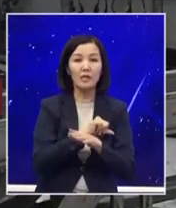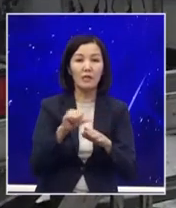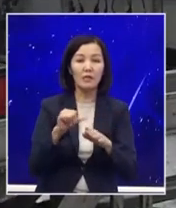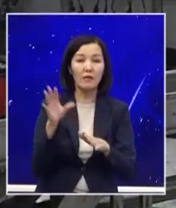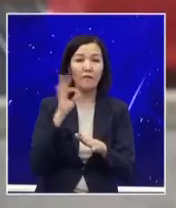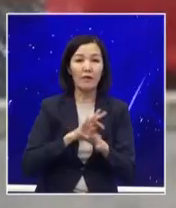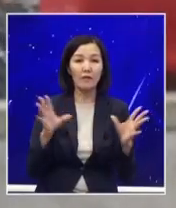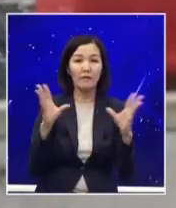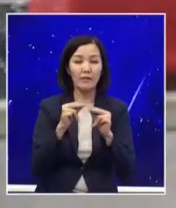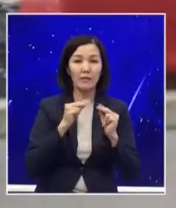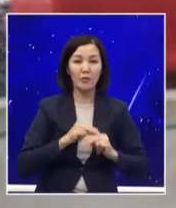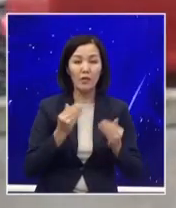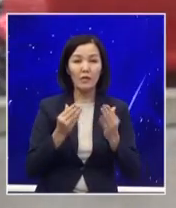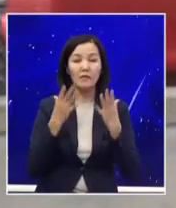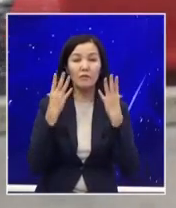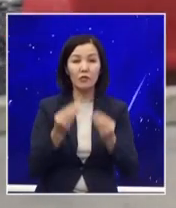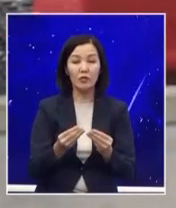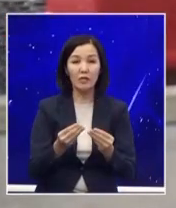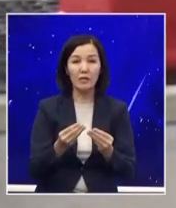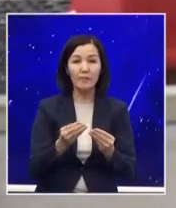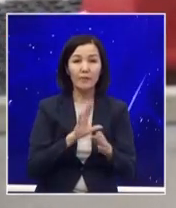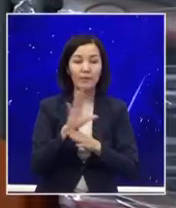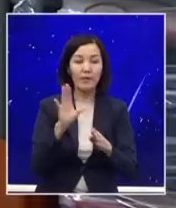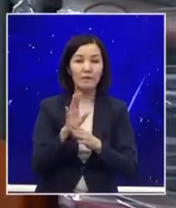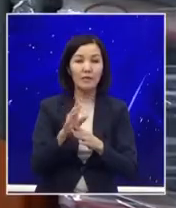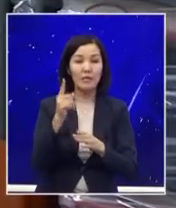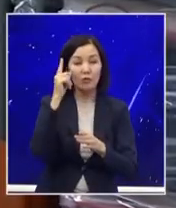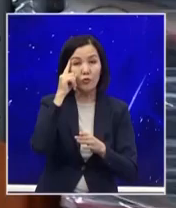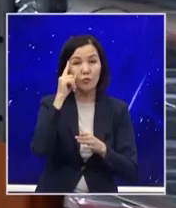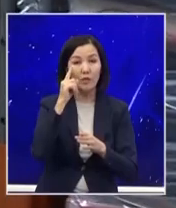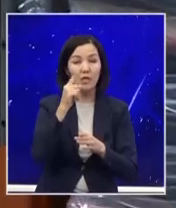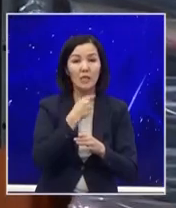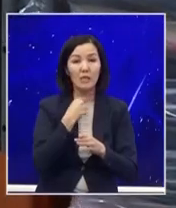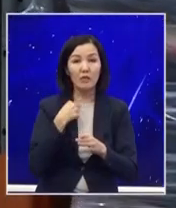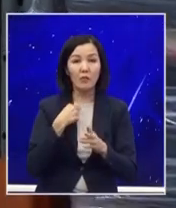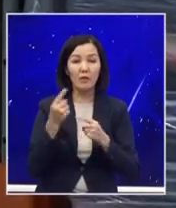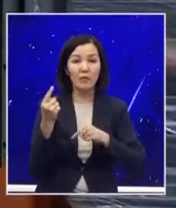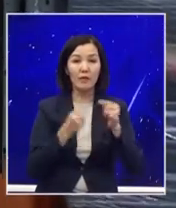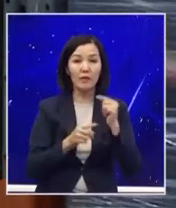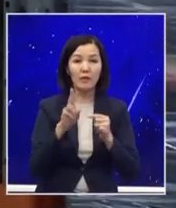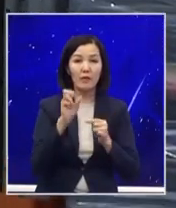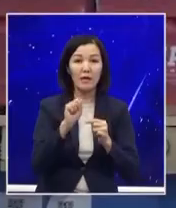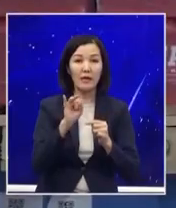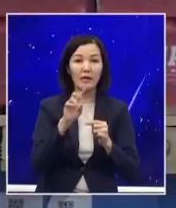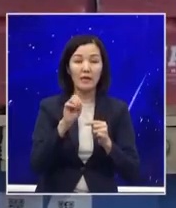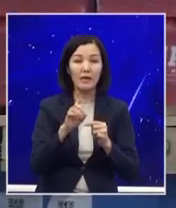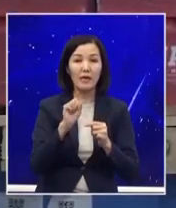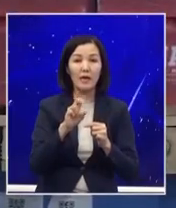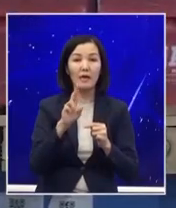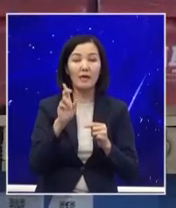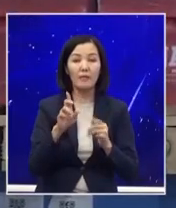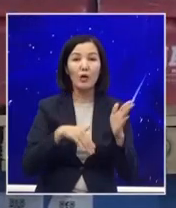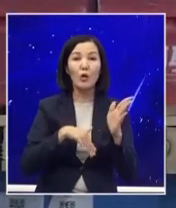выгодного сотрудничества. Сегодня производители аккумуляторов считаются сталтыкурганским предприятием «Кайнар АКБ». Как один из